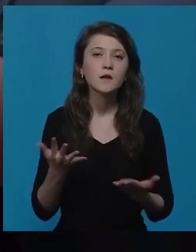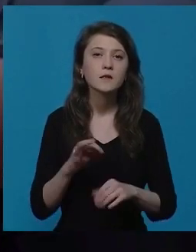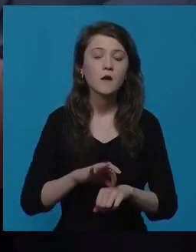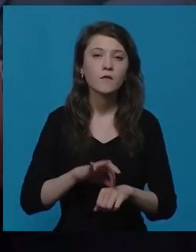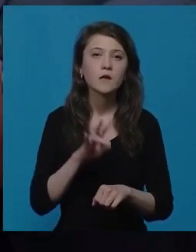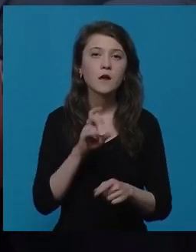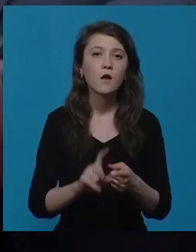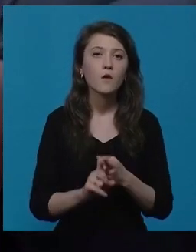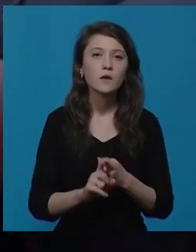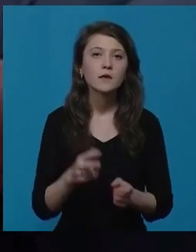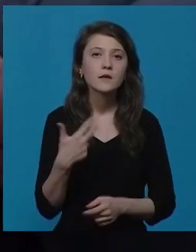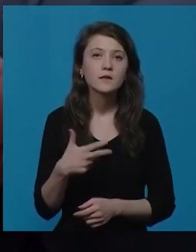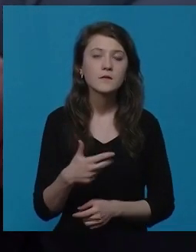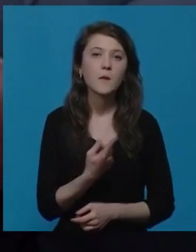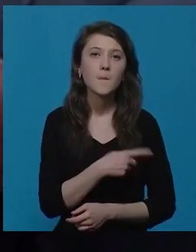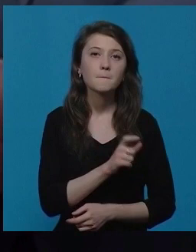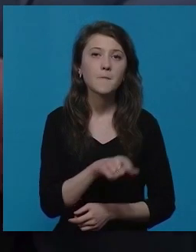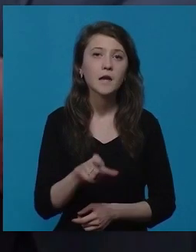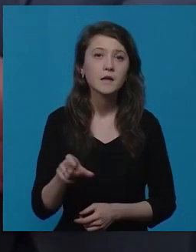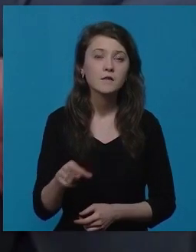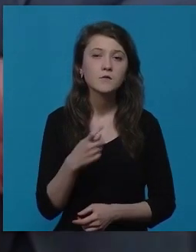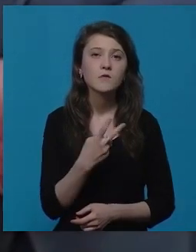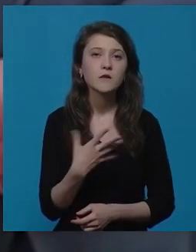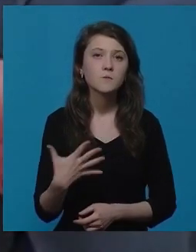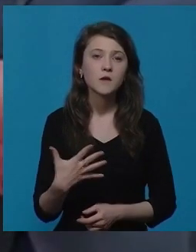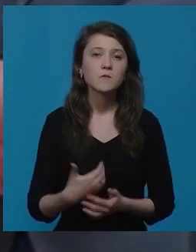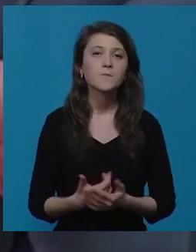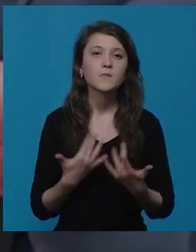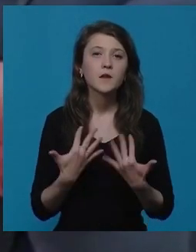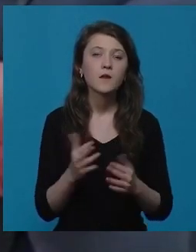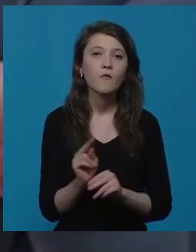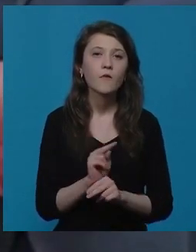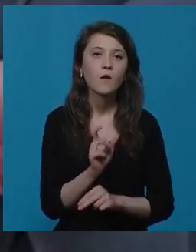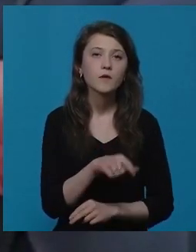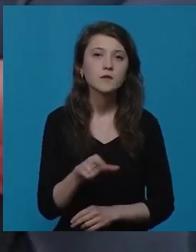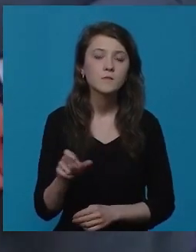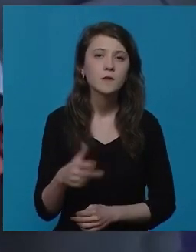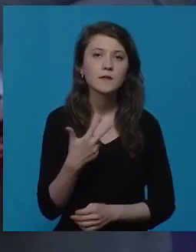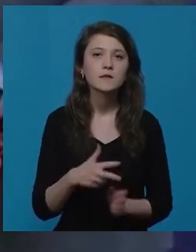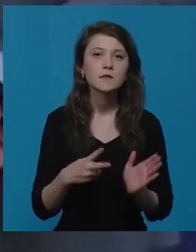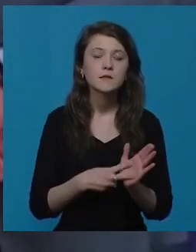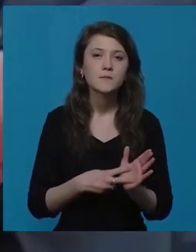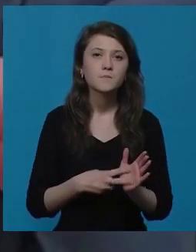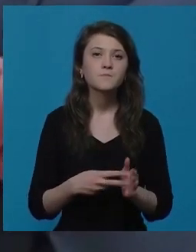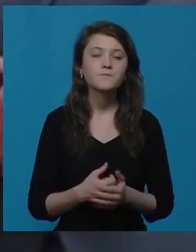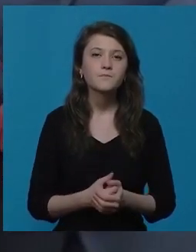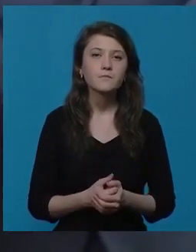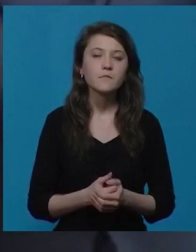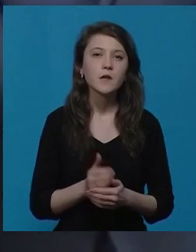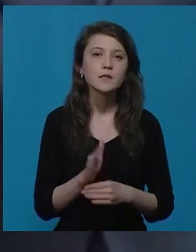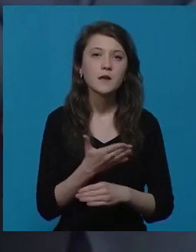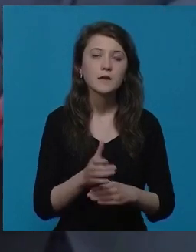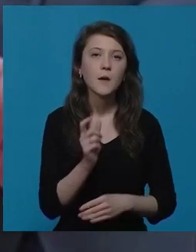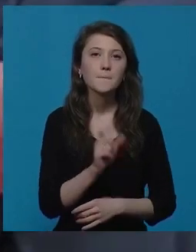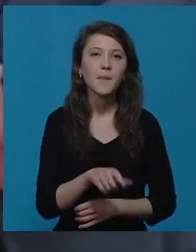коронавірус, 30, медиків – 125. Кількість вилікуваних осіб – 37. Серед пацієнтів,